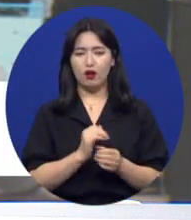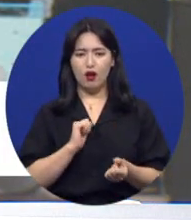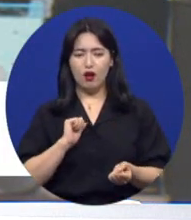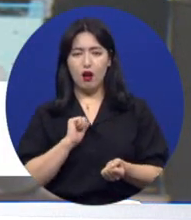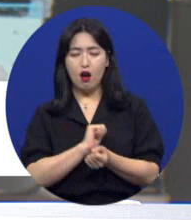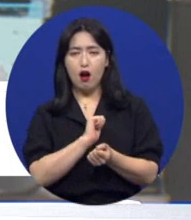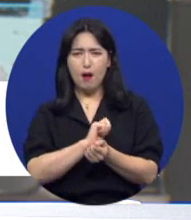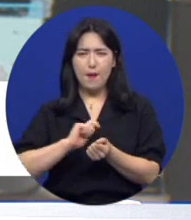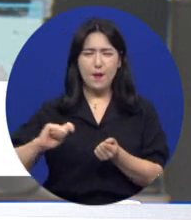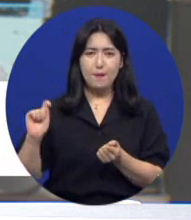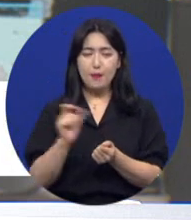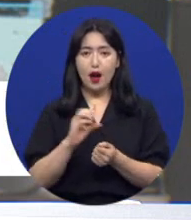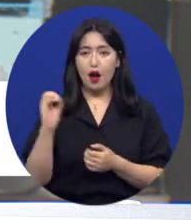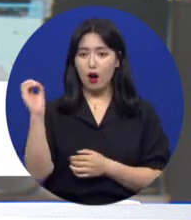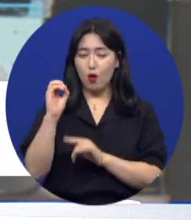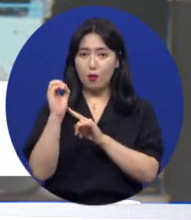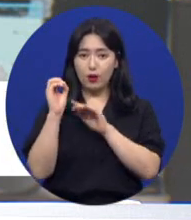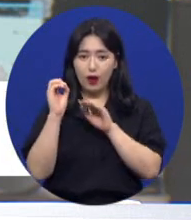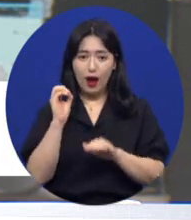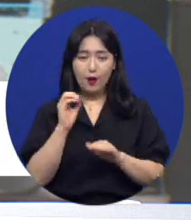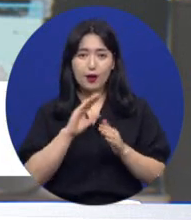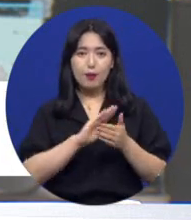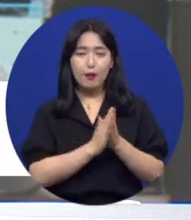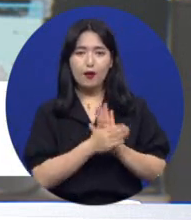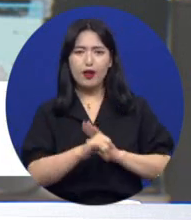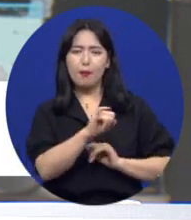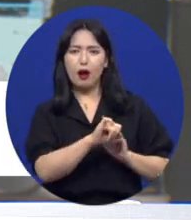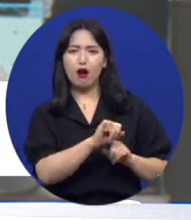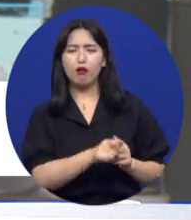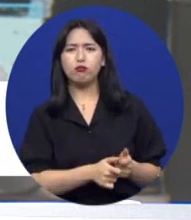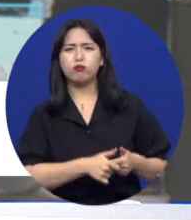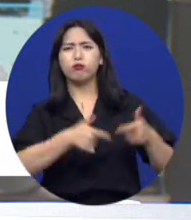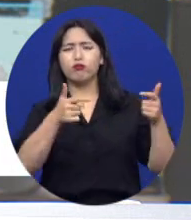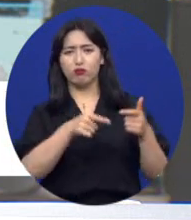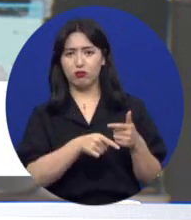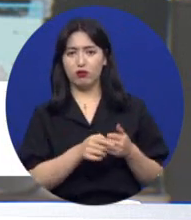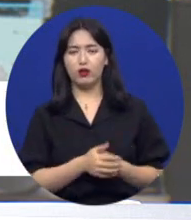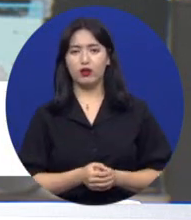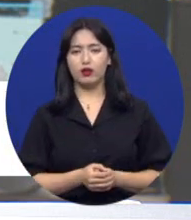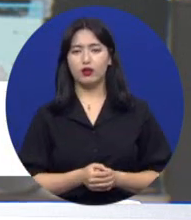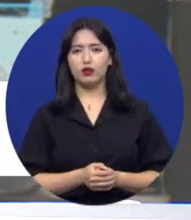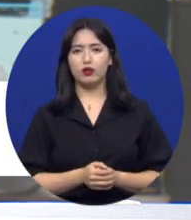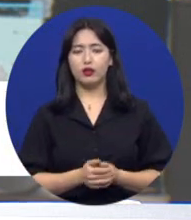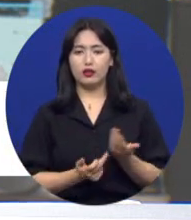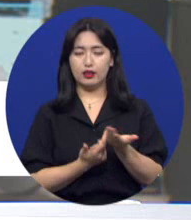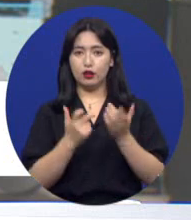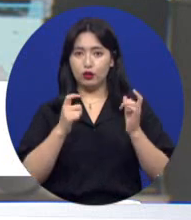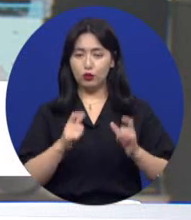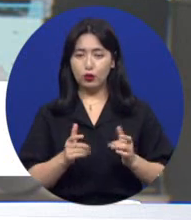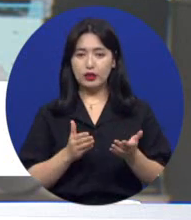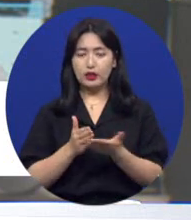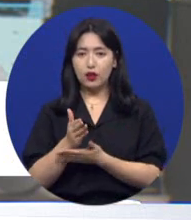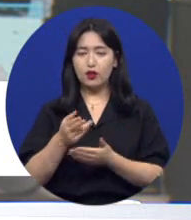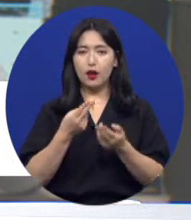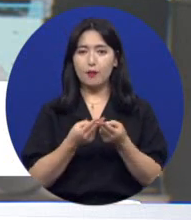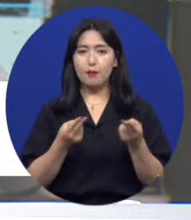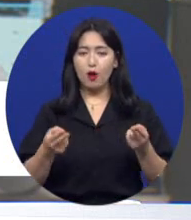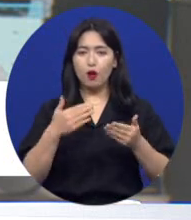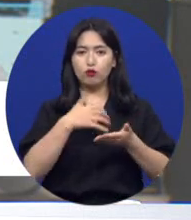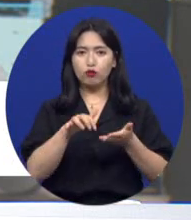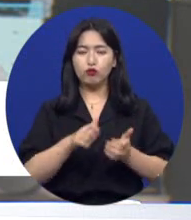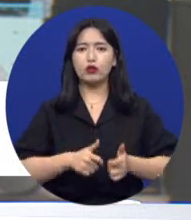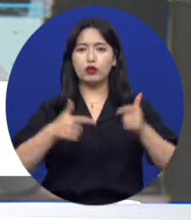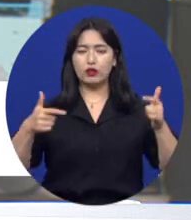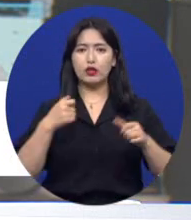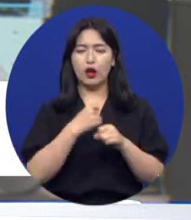속도가 빠른 놈이 그런 하위 변이 바이러스가 급증한 것으로 확인이 됐습니다 제주도는 전담 병상을 다시 늘리고